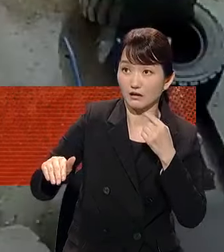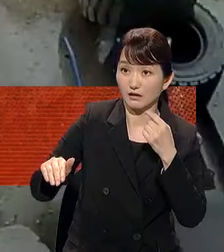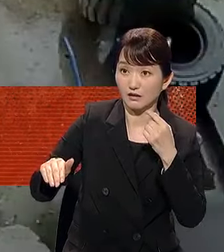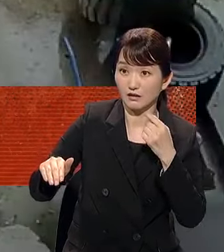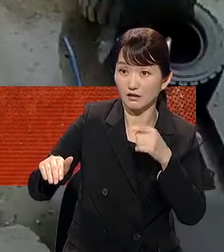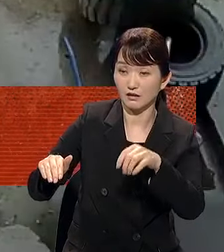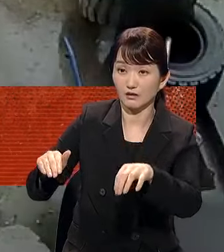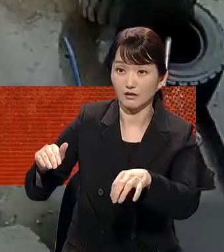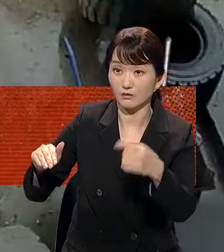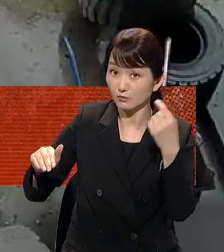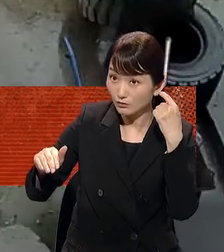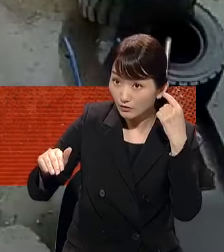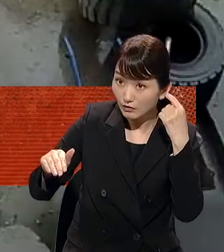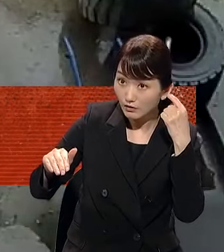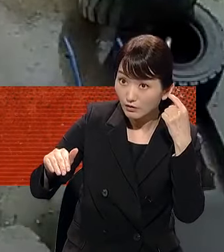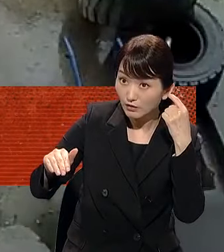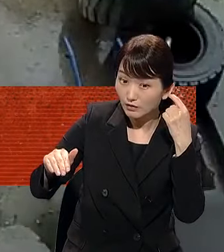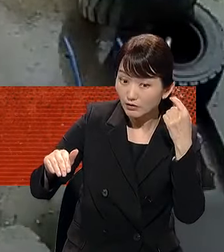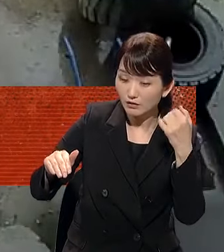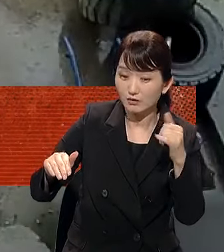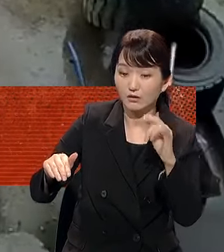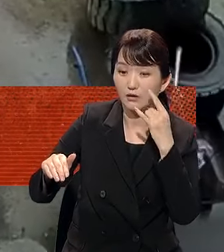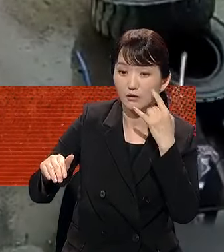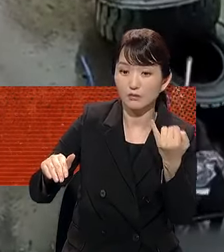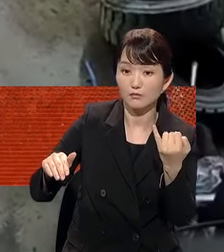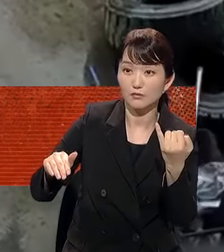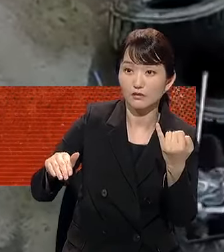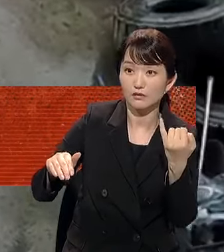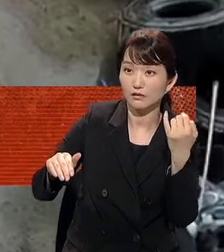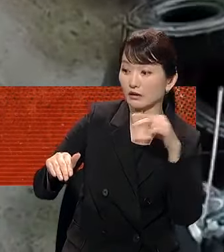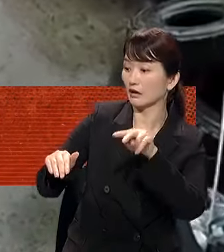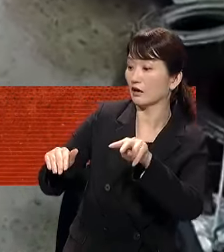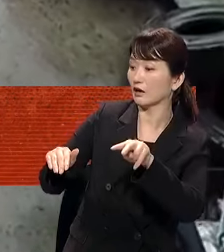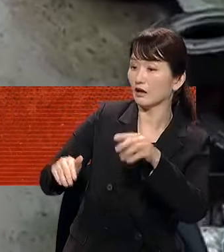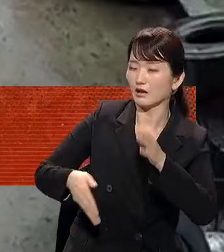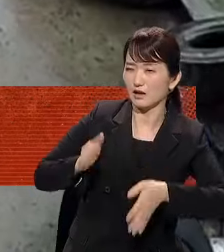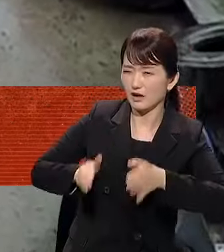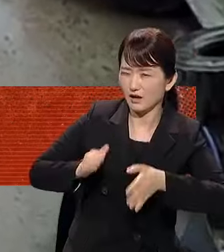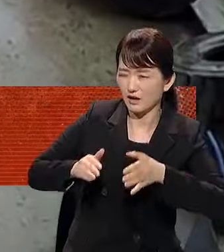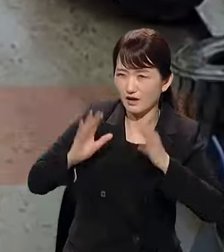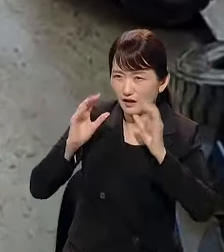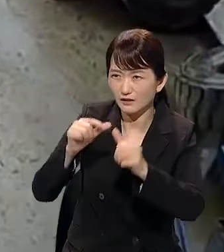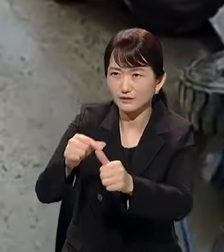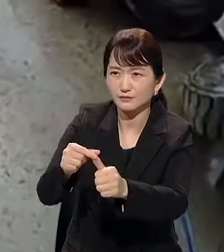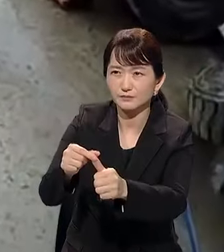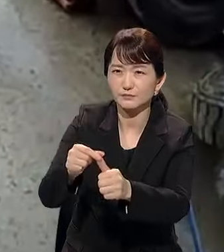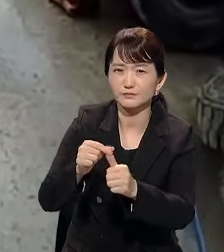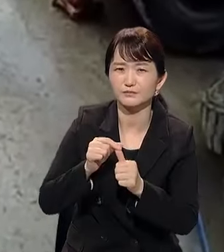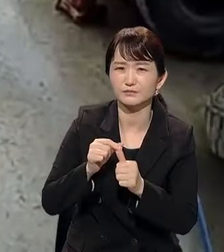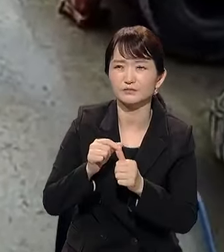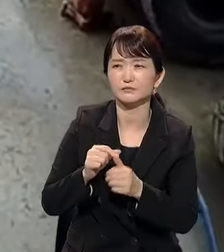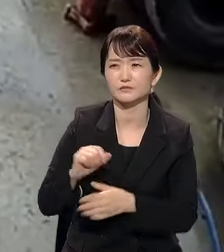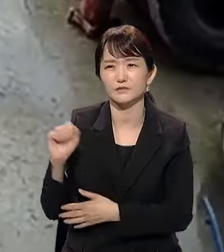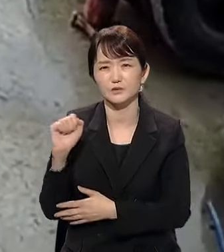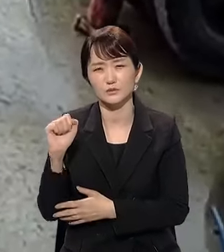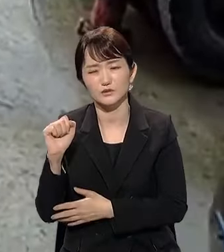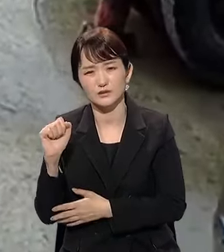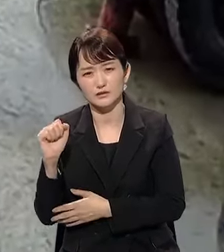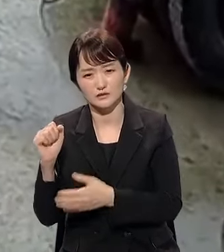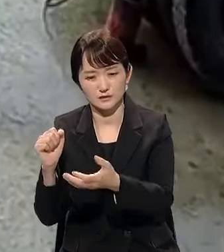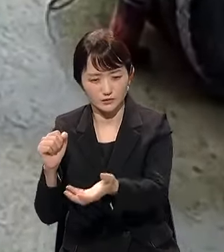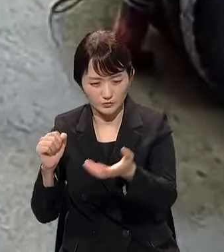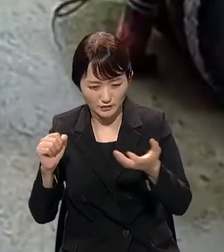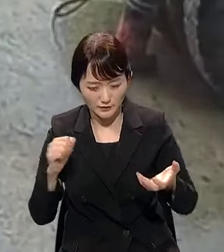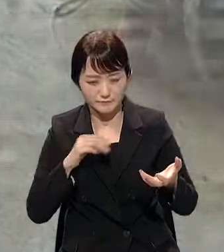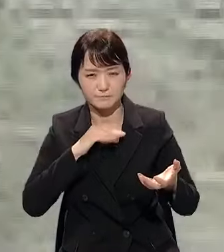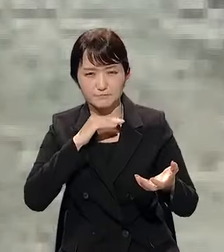겁니다. 소리를 듣고 그제서야 뒤를 돌아본 엄마는요. 무리나게 달려가서 정말. 아이를 구합니다. 운전자는 모녀가 이동할 때까지